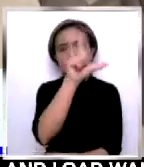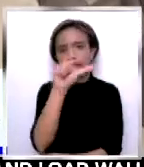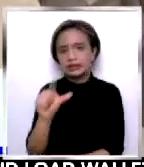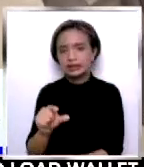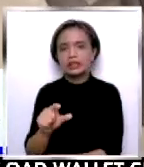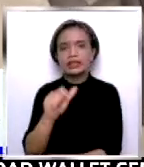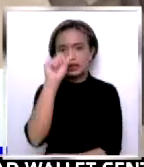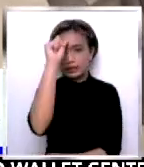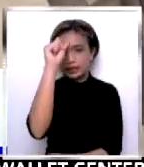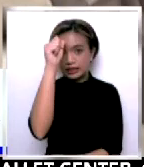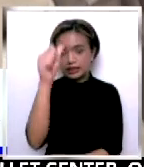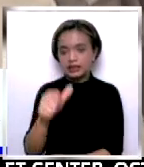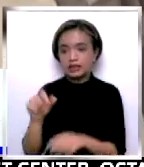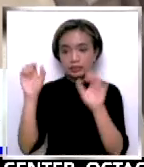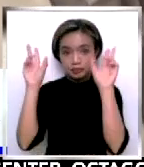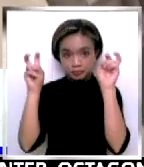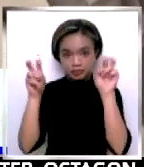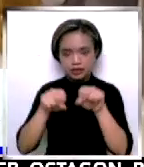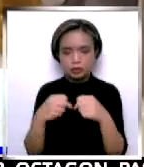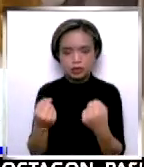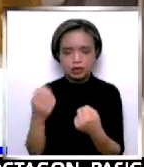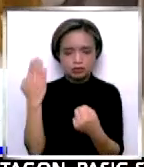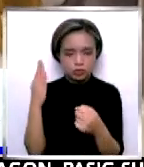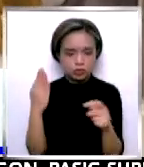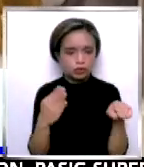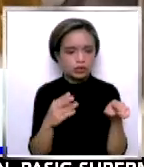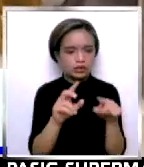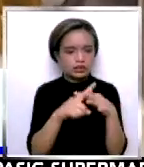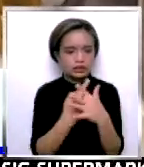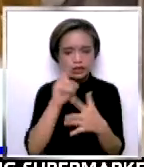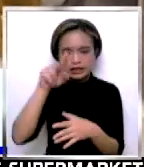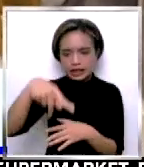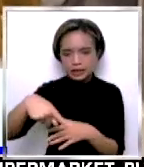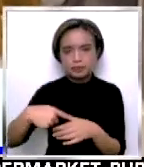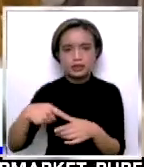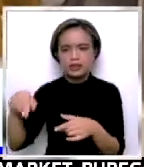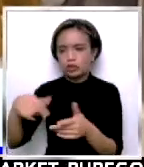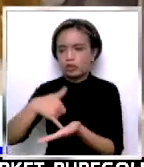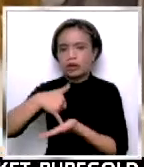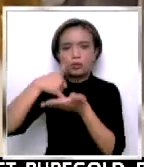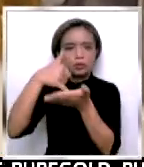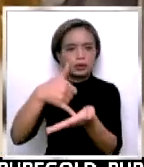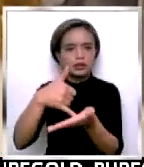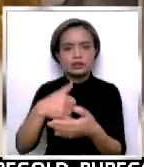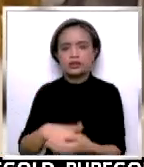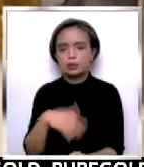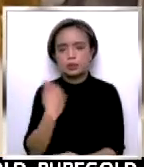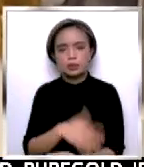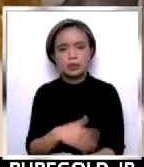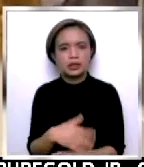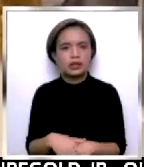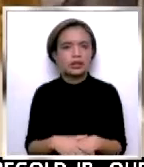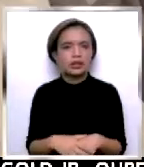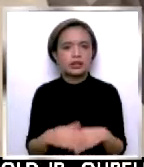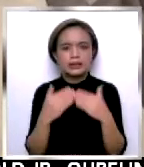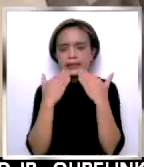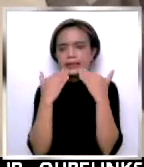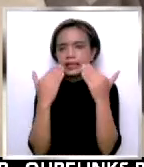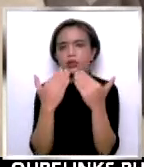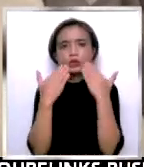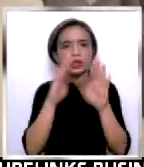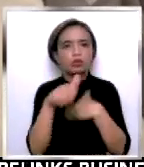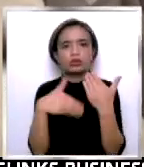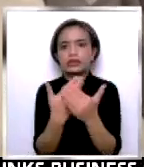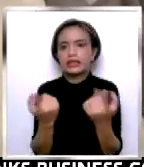Broken Blooms, Startup, and then these awards, parang I'm beyond grateful sa lahat ng nangyayari and